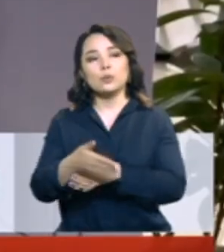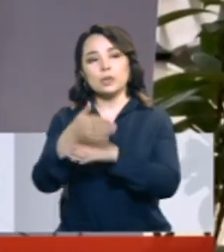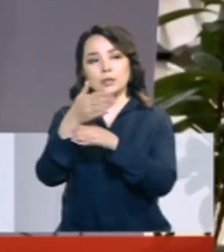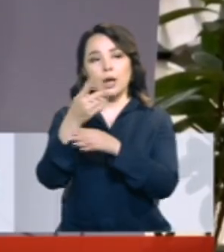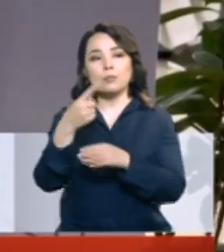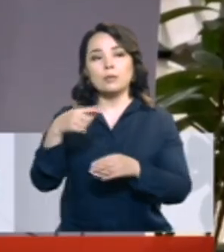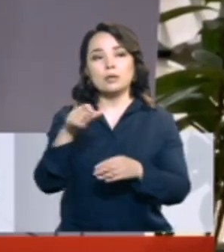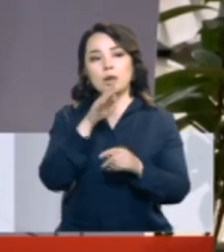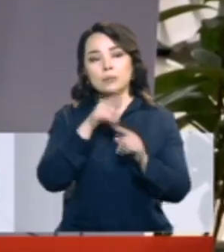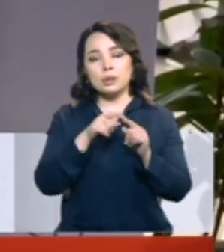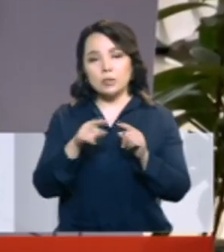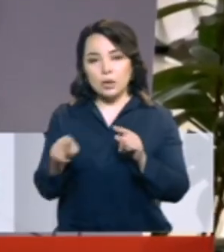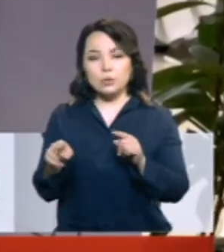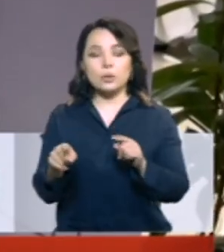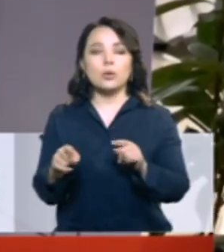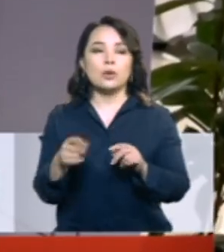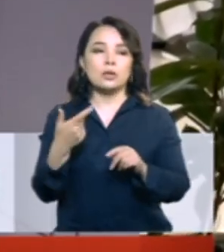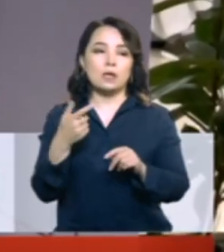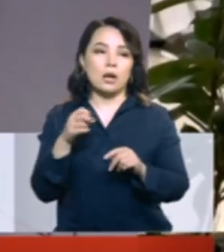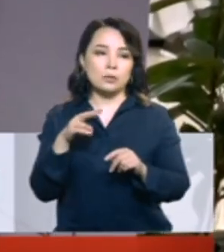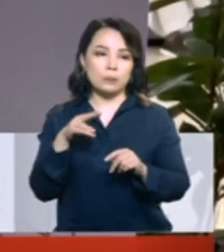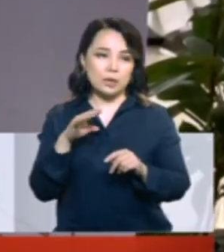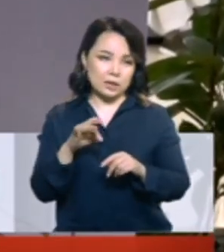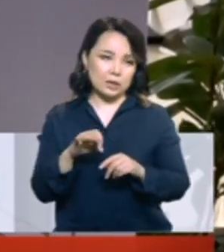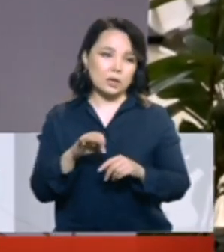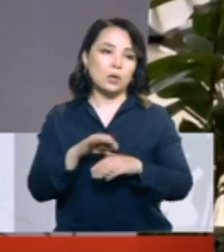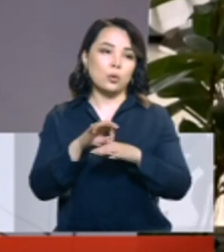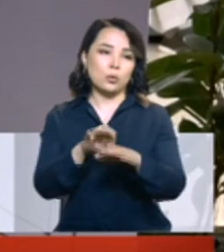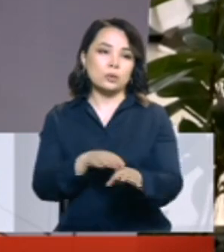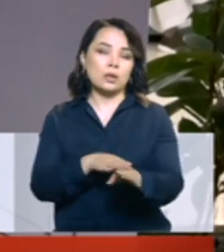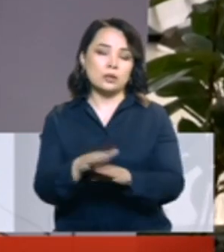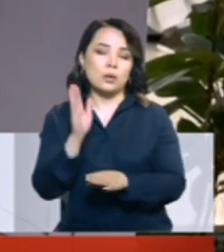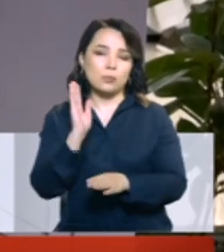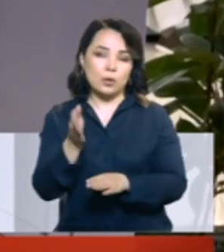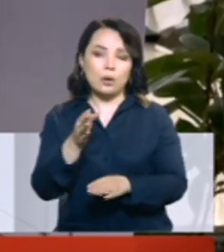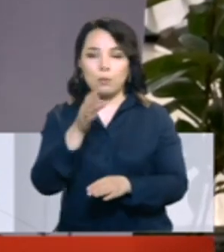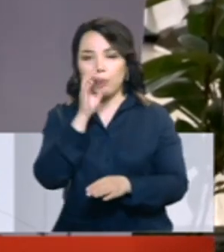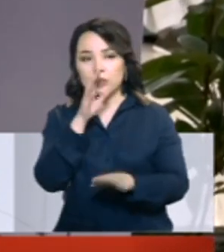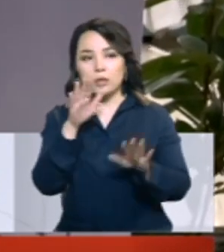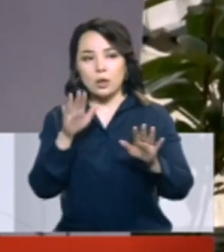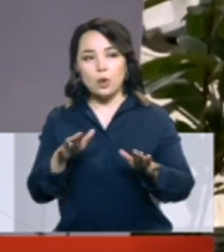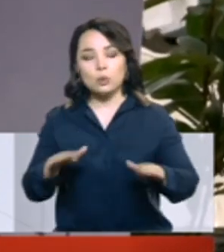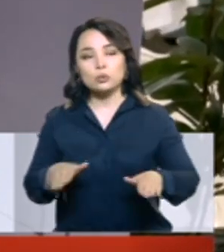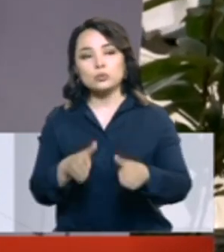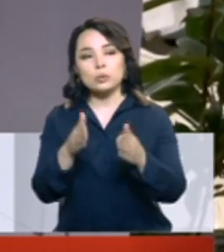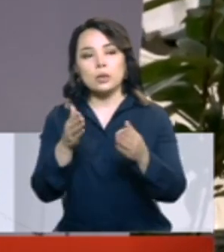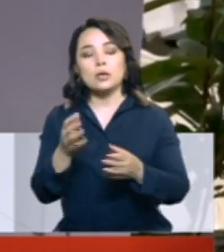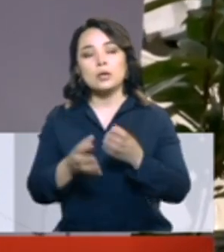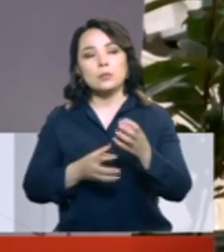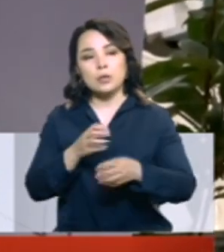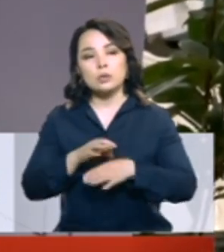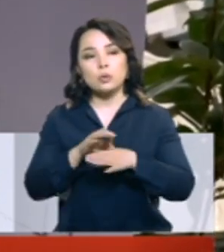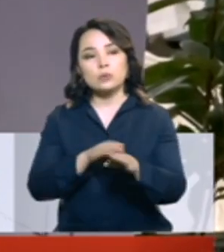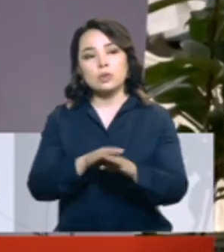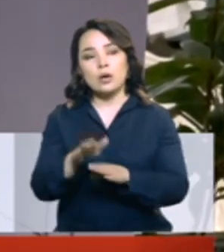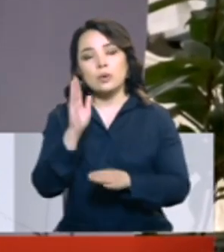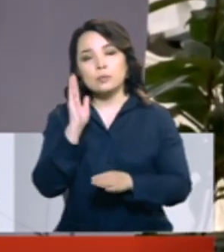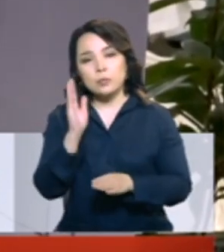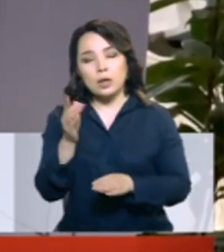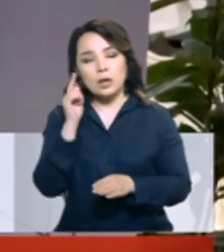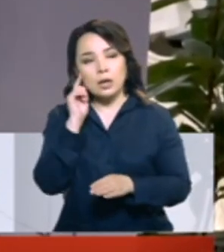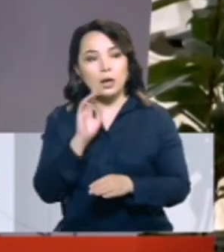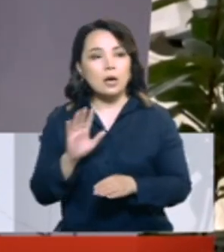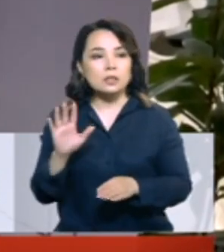бір аптадан кейін Сеулда гран-при өтеді, содан кейін Болгарияда Кубок Мира болады, и содан кейін